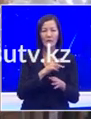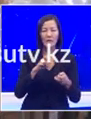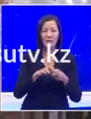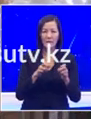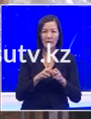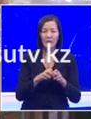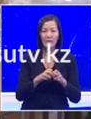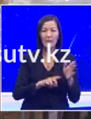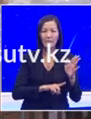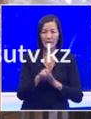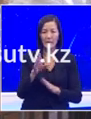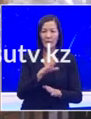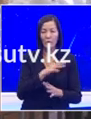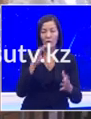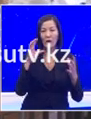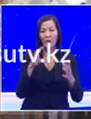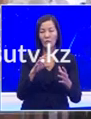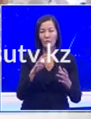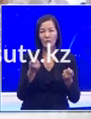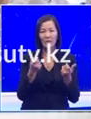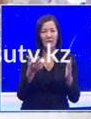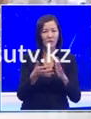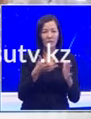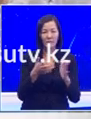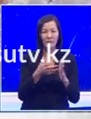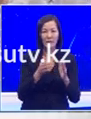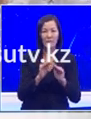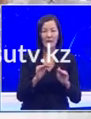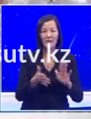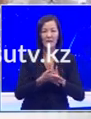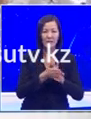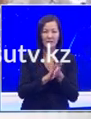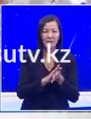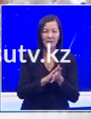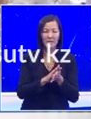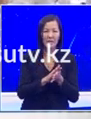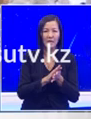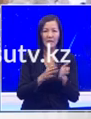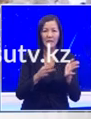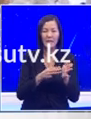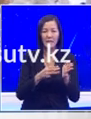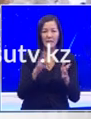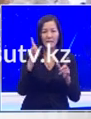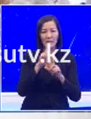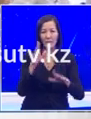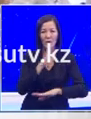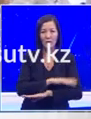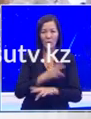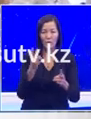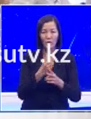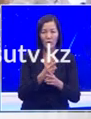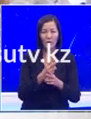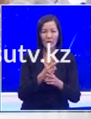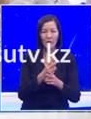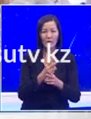Ол себебі автобустардың өте аз болуы, балалардың бәрі 8-де үлгеру керек шығып, қаншама